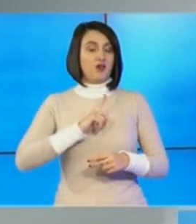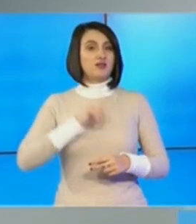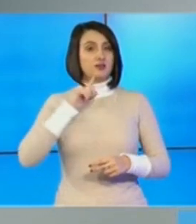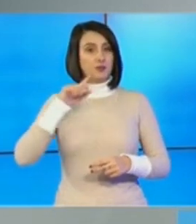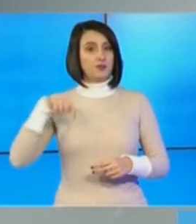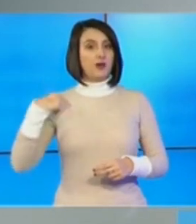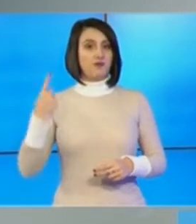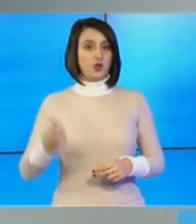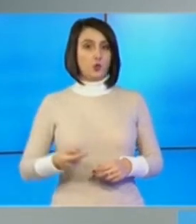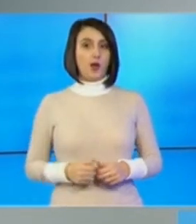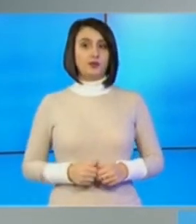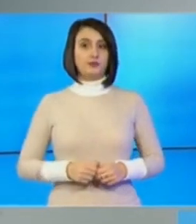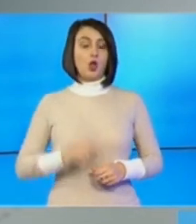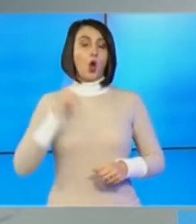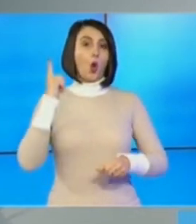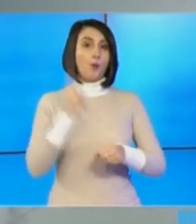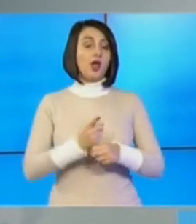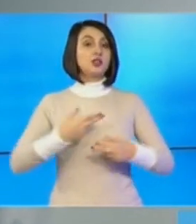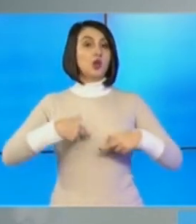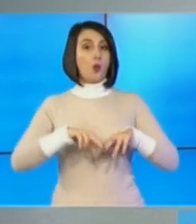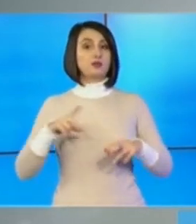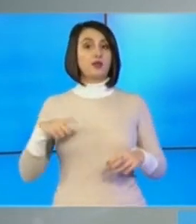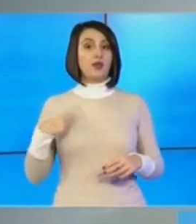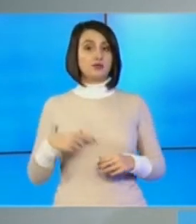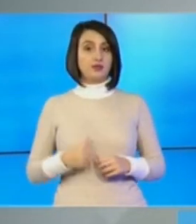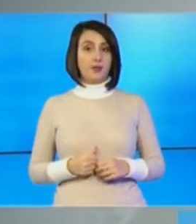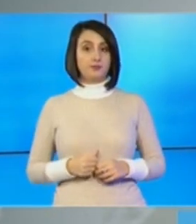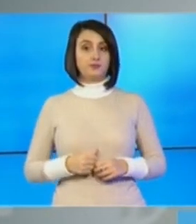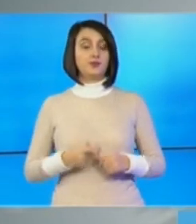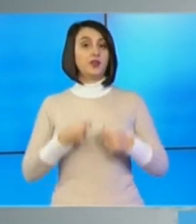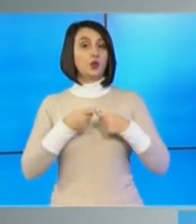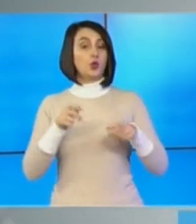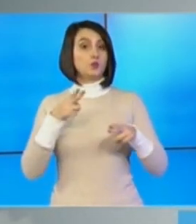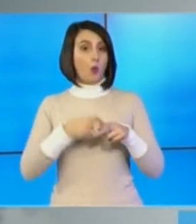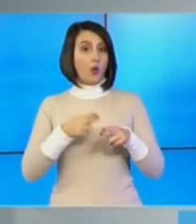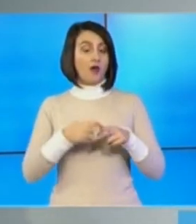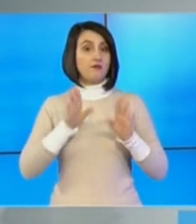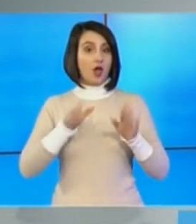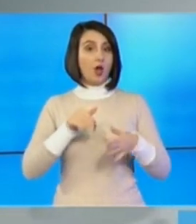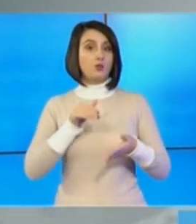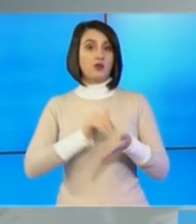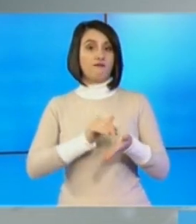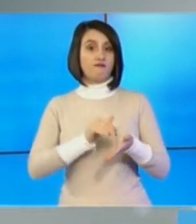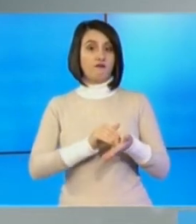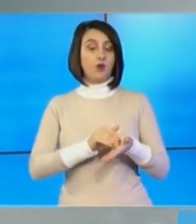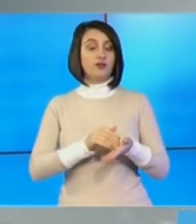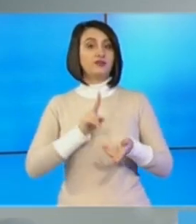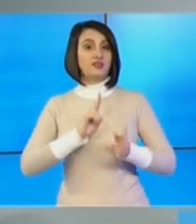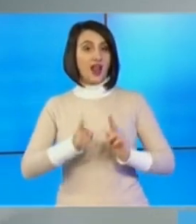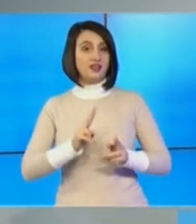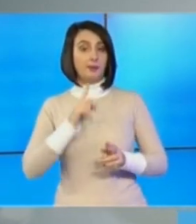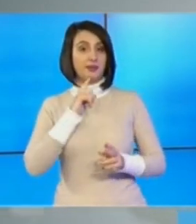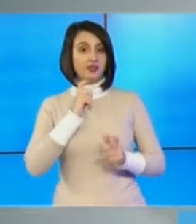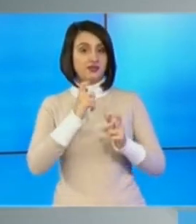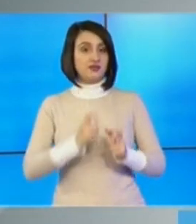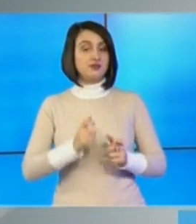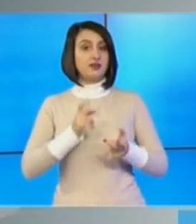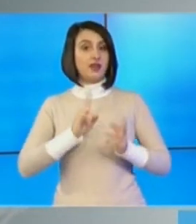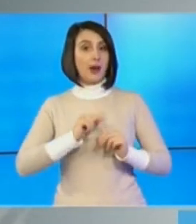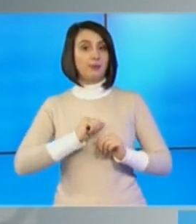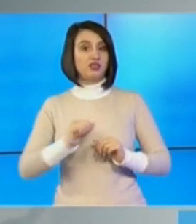săptămâna viitoare. Obligația noastră este ca toți pacienții care au nevoie de tratament în secțiile de